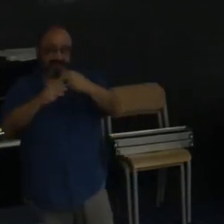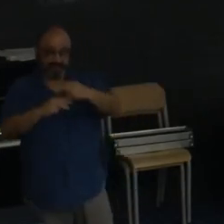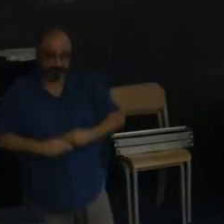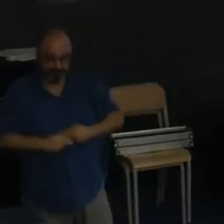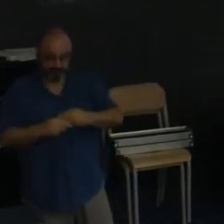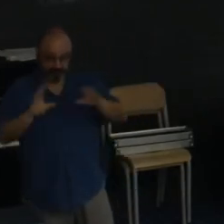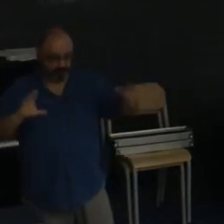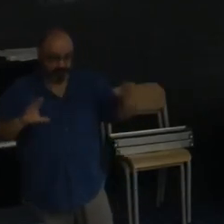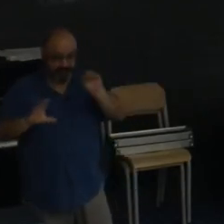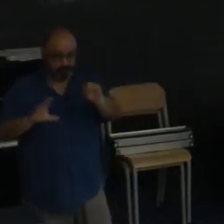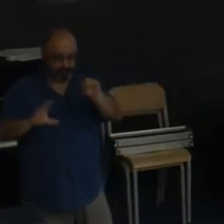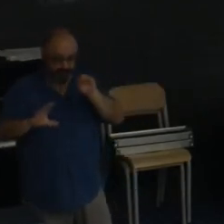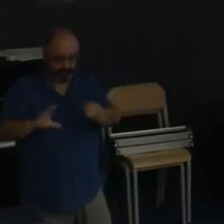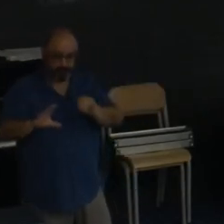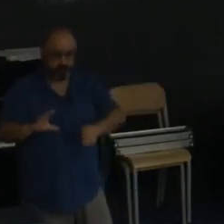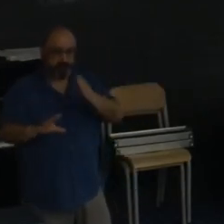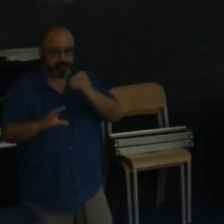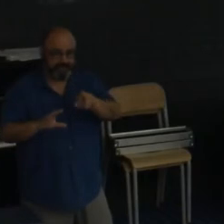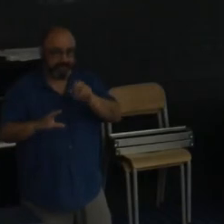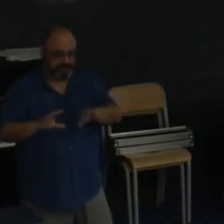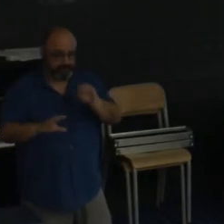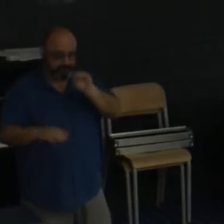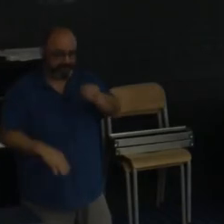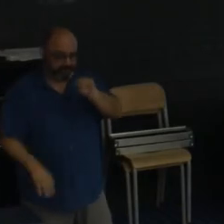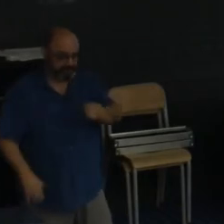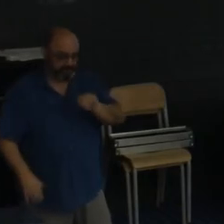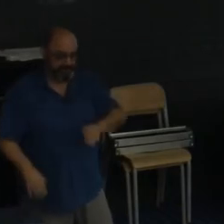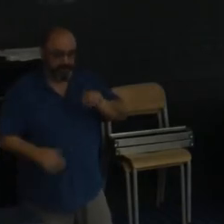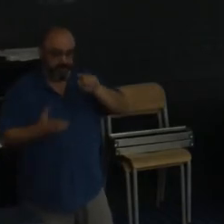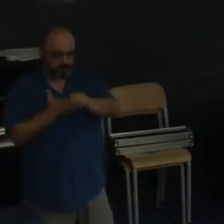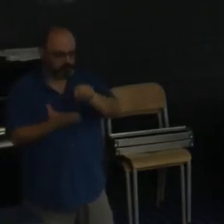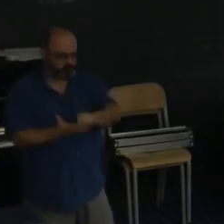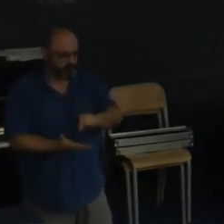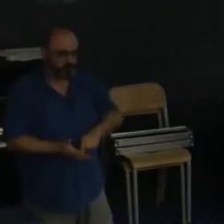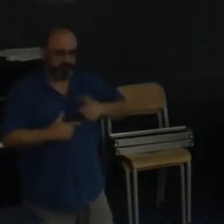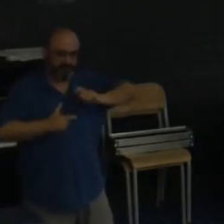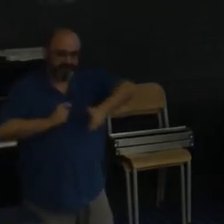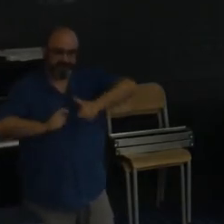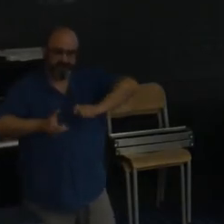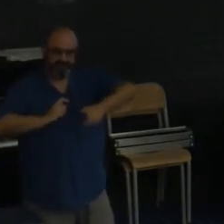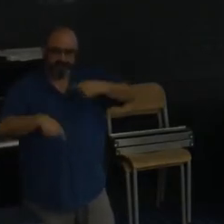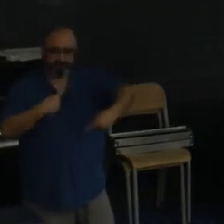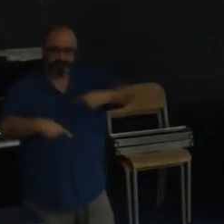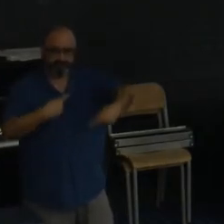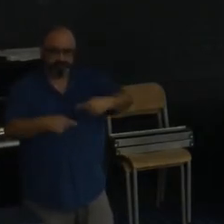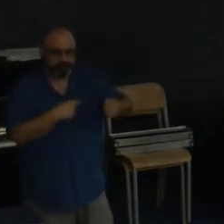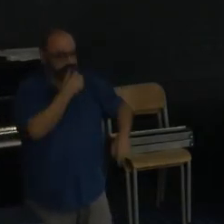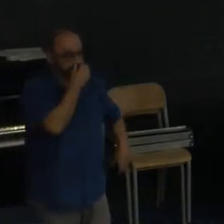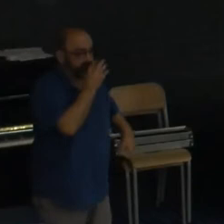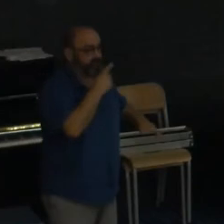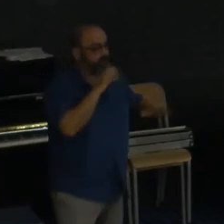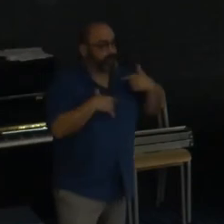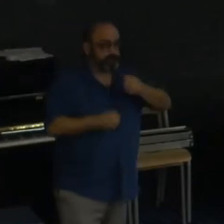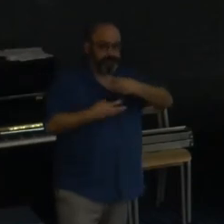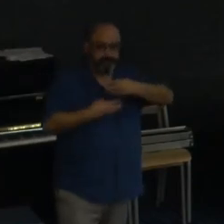mesure des breaks. Donc quand vous commencez à naviguer le next, le step, rajouter un breakpoint à tel endroit et ainsi de suite. De cette manière, vous êtes plus